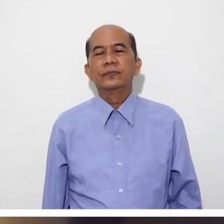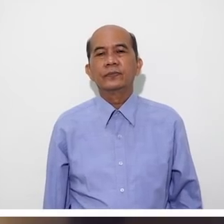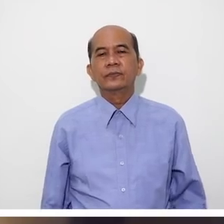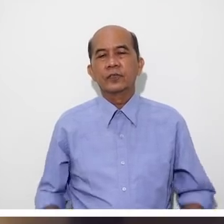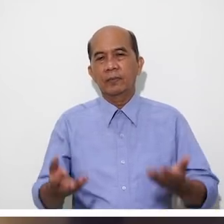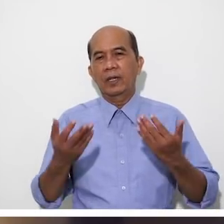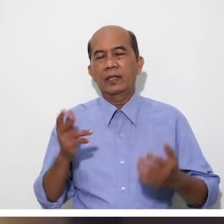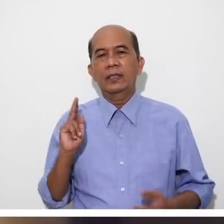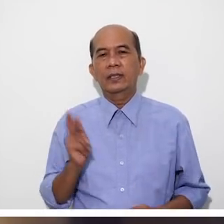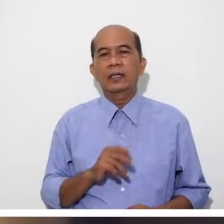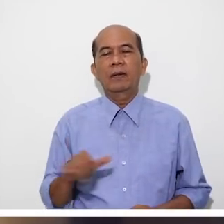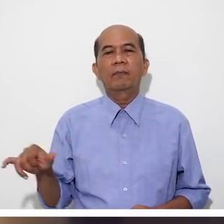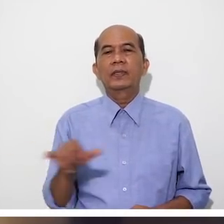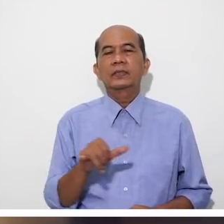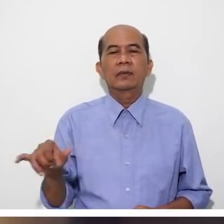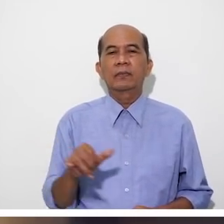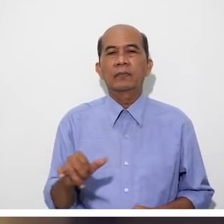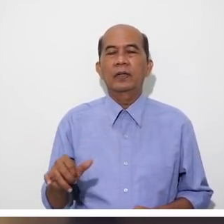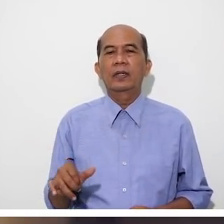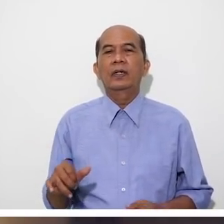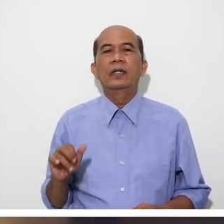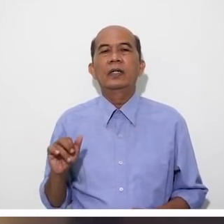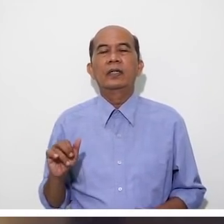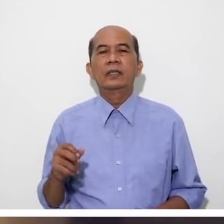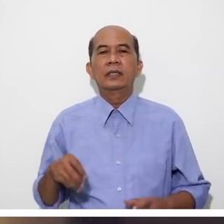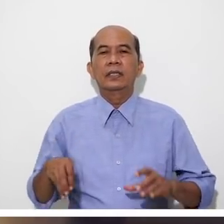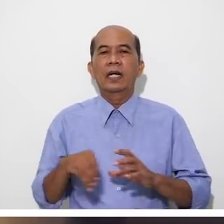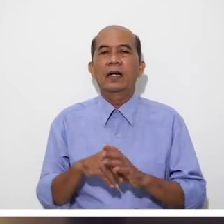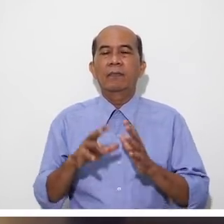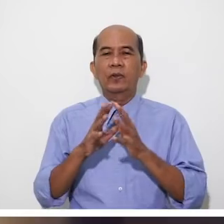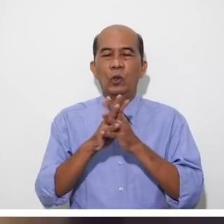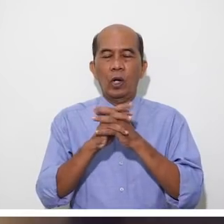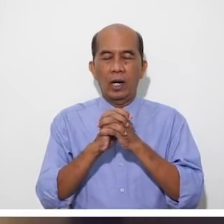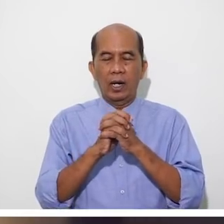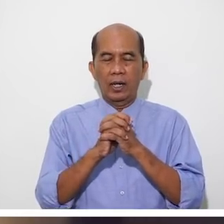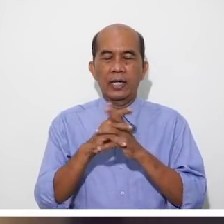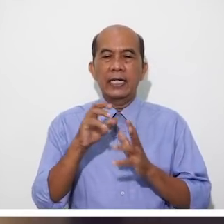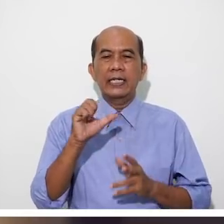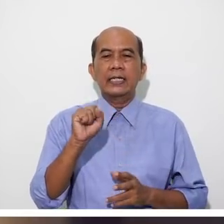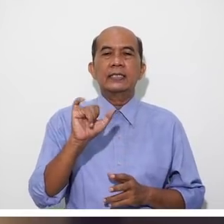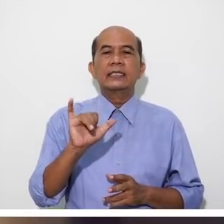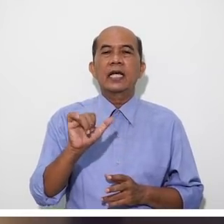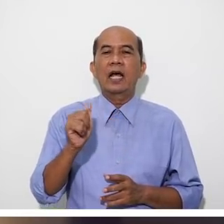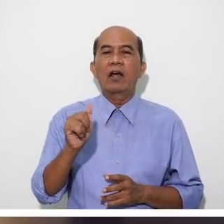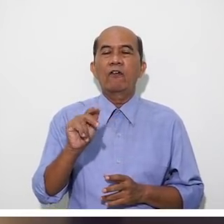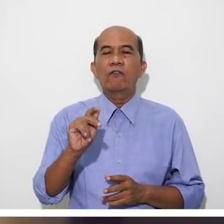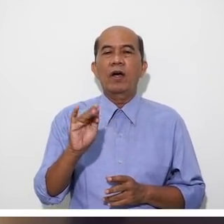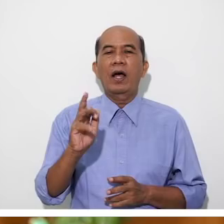Mari, saudara, kita bersama-sama datang ke hadapan Tuhan di dalam doa syafaat kita. Mari kita